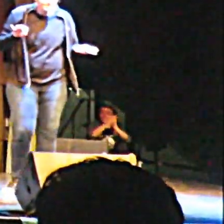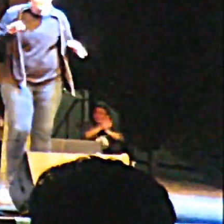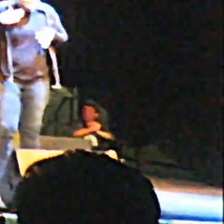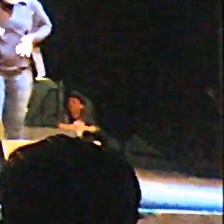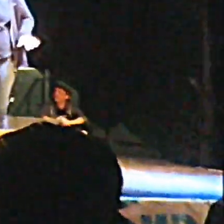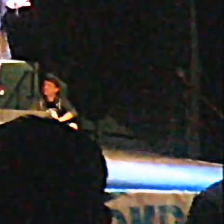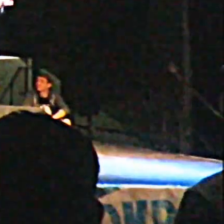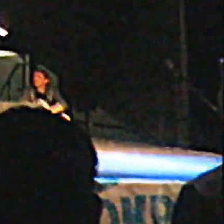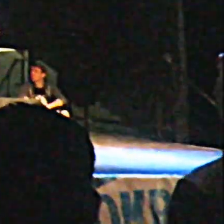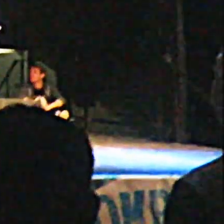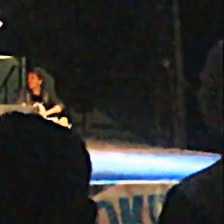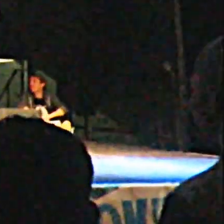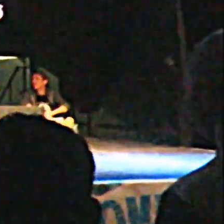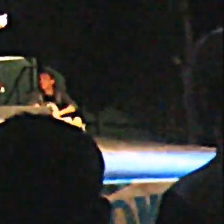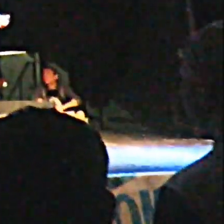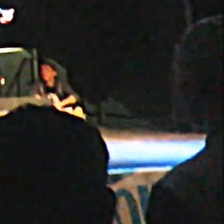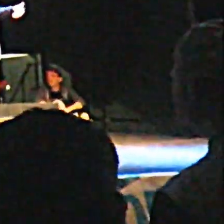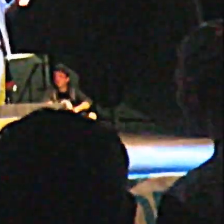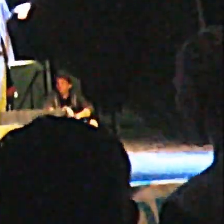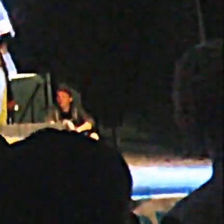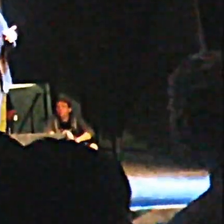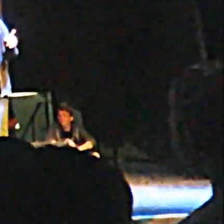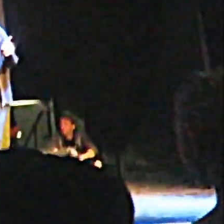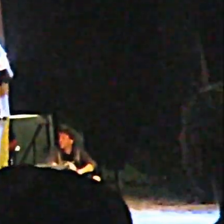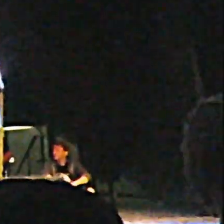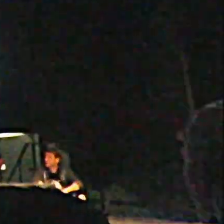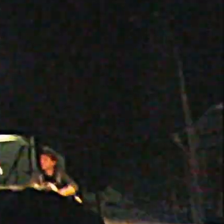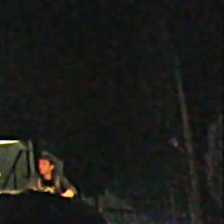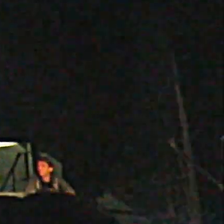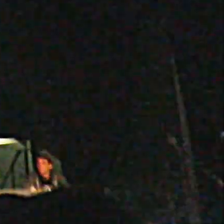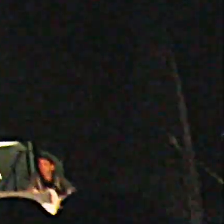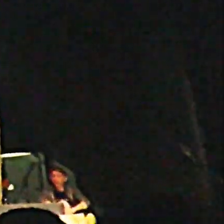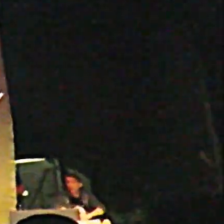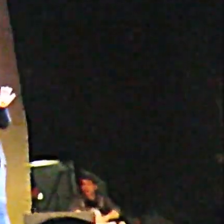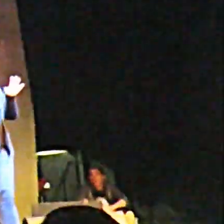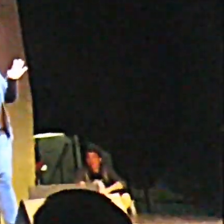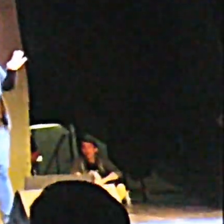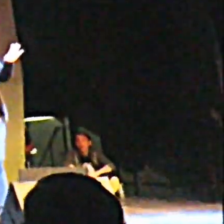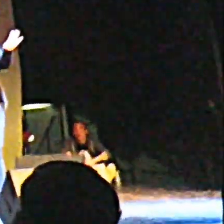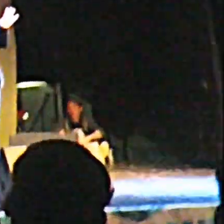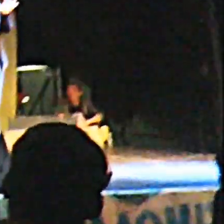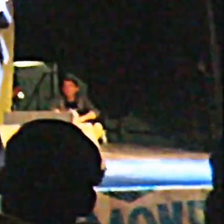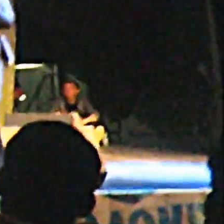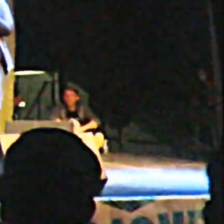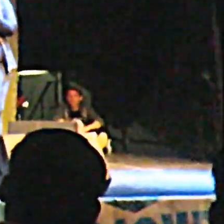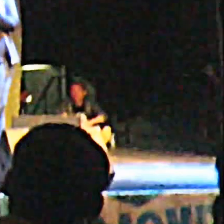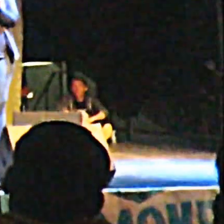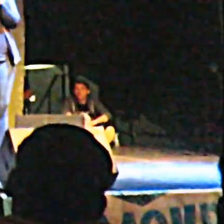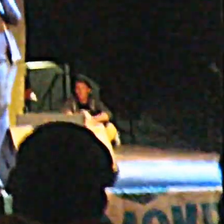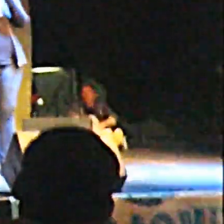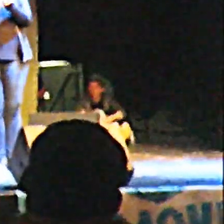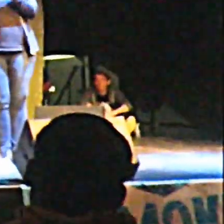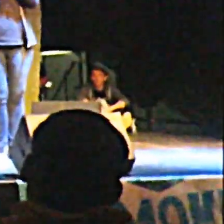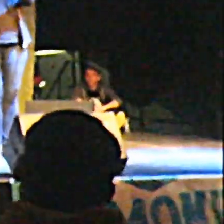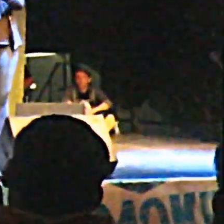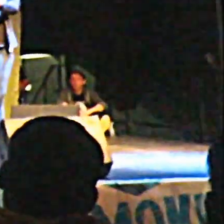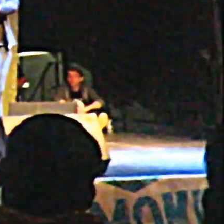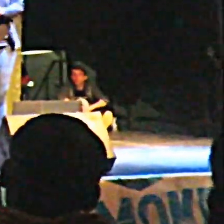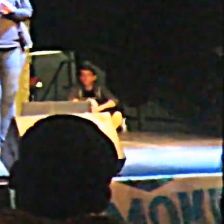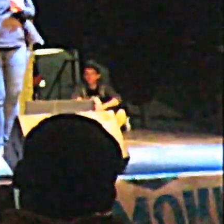Wisst ihr eigentlich, dass jede Reise mit dem ersten Schritt beginnt? Jede Reise möge sie noch so lang sein.